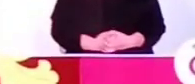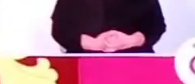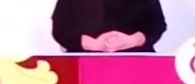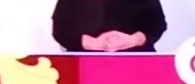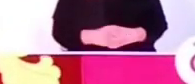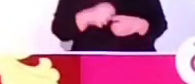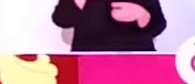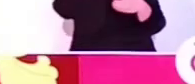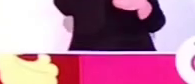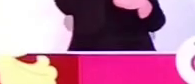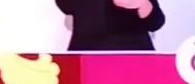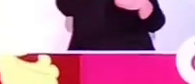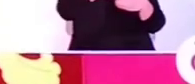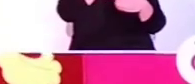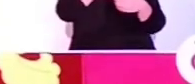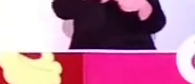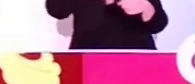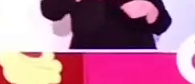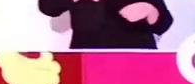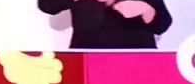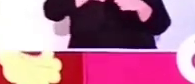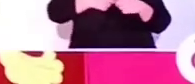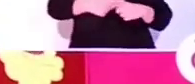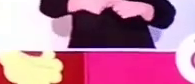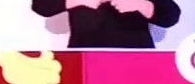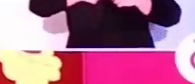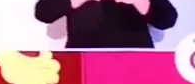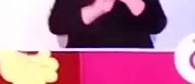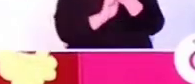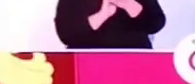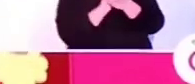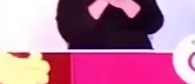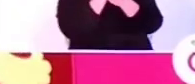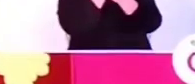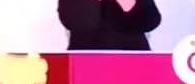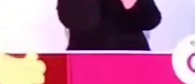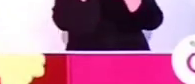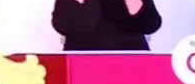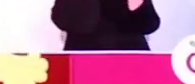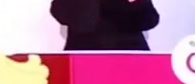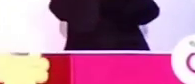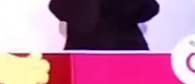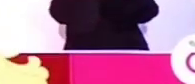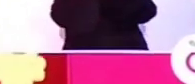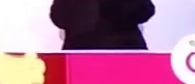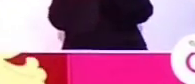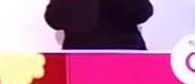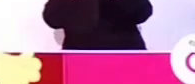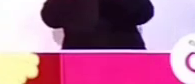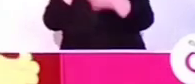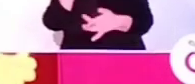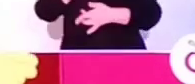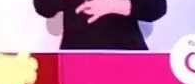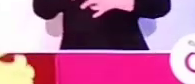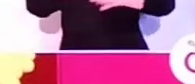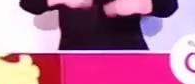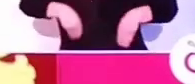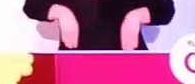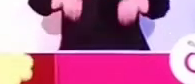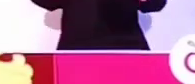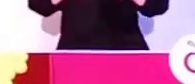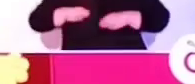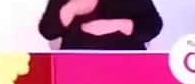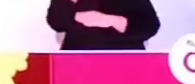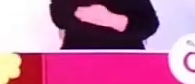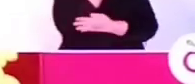Una llavor que compartim en qui s'acollispe que brote cada mas, com les flors que dissem baix el mant de que afectuosament